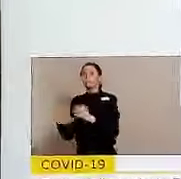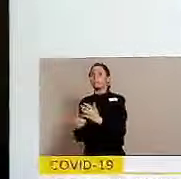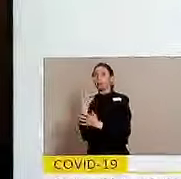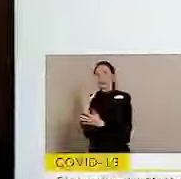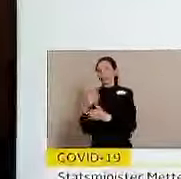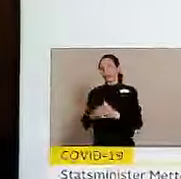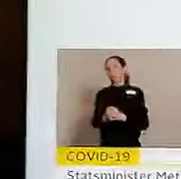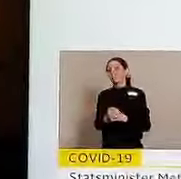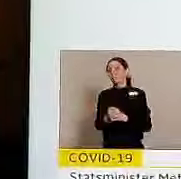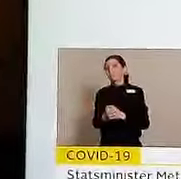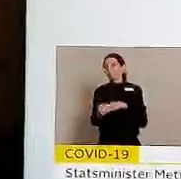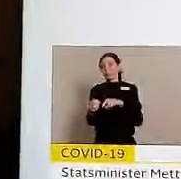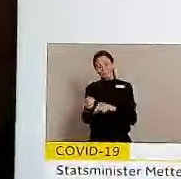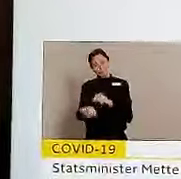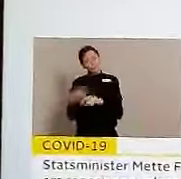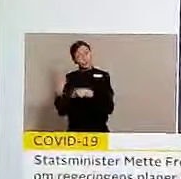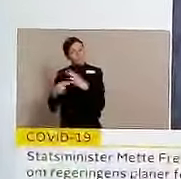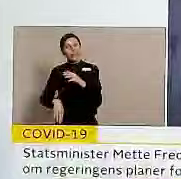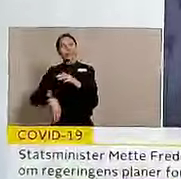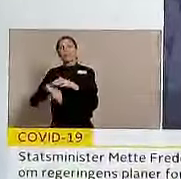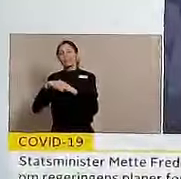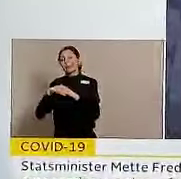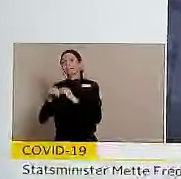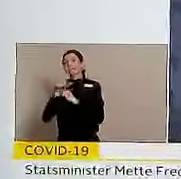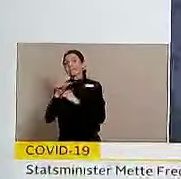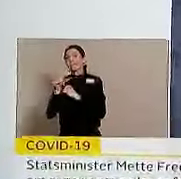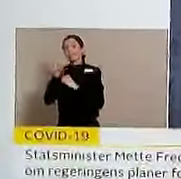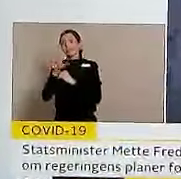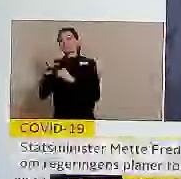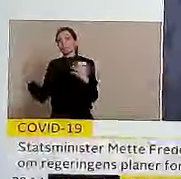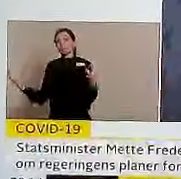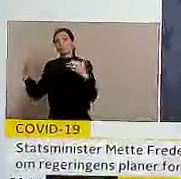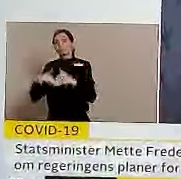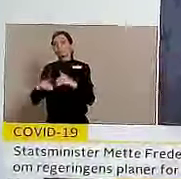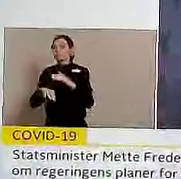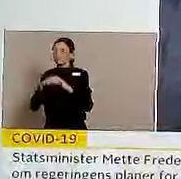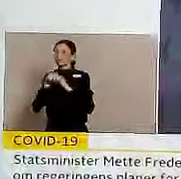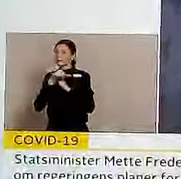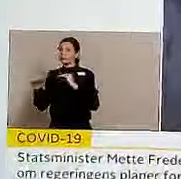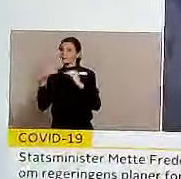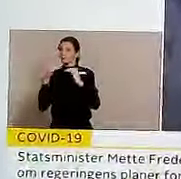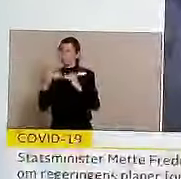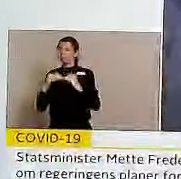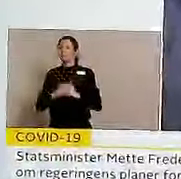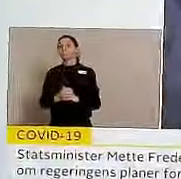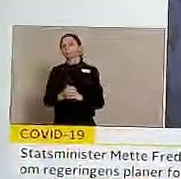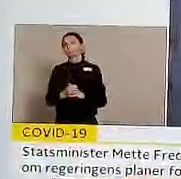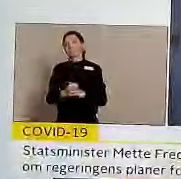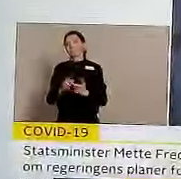هذه الأخبار تأتيكم من شبكة راديو عربة الدنمارك، أبو أمين للترجمة الفورية ولنقل الأخبار